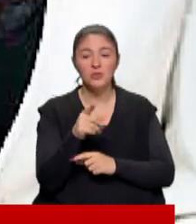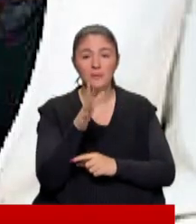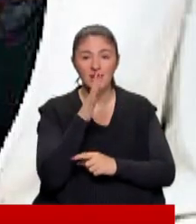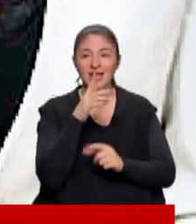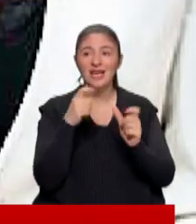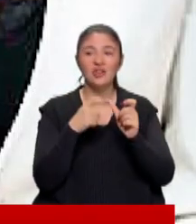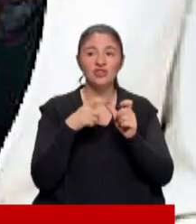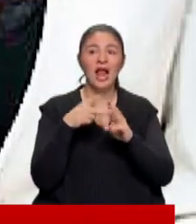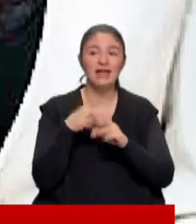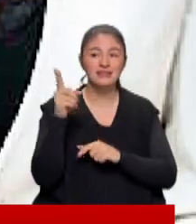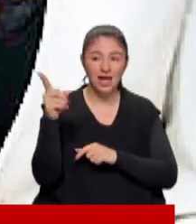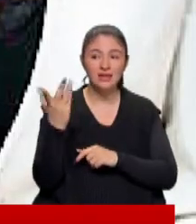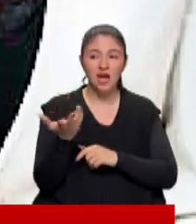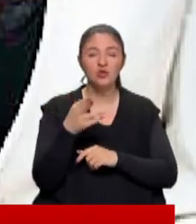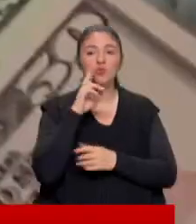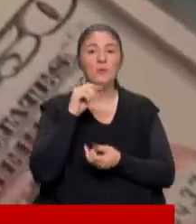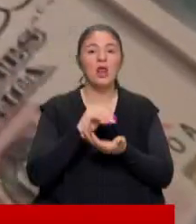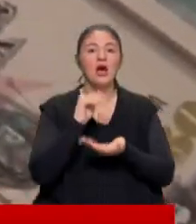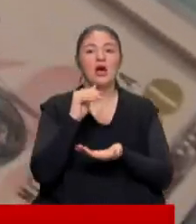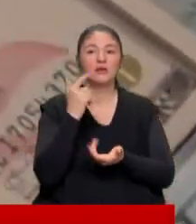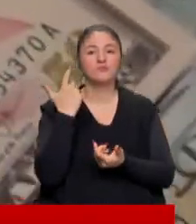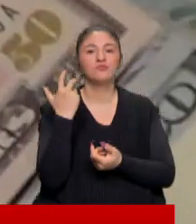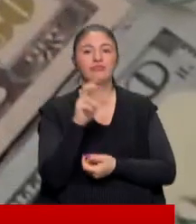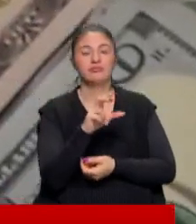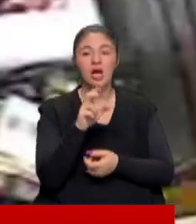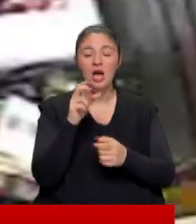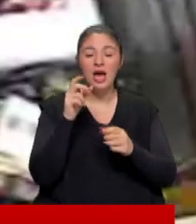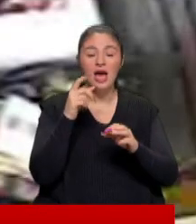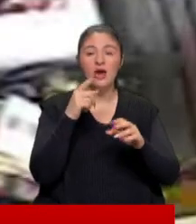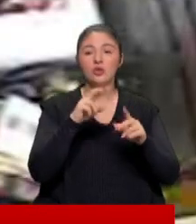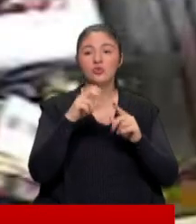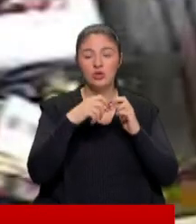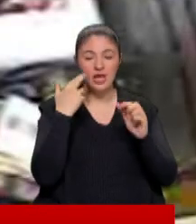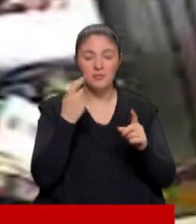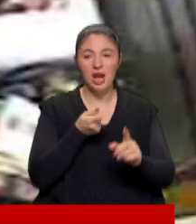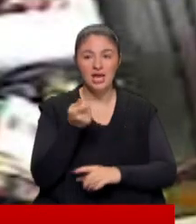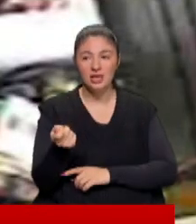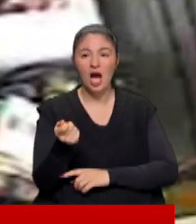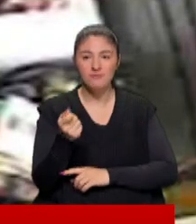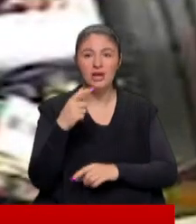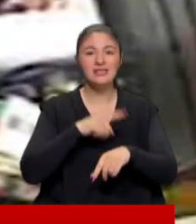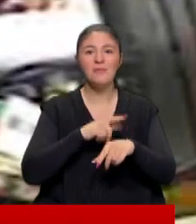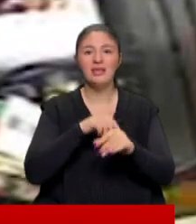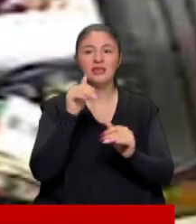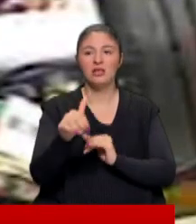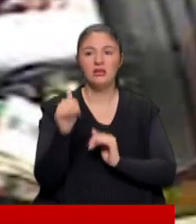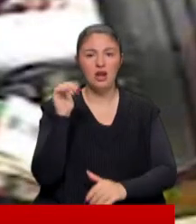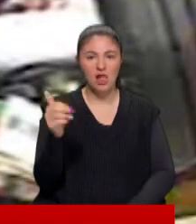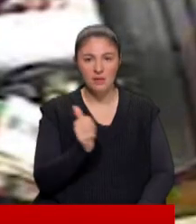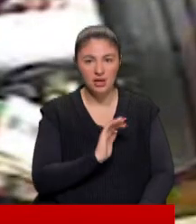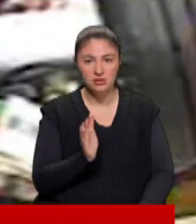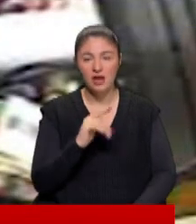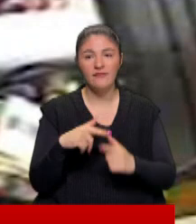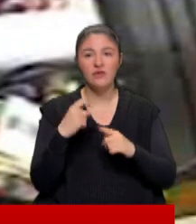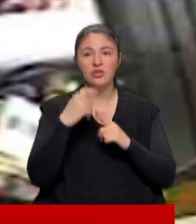bilen Seçil Erzan da son birikimini gözüne kestirdi. Erkasab parayı yatırdı ama vadesi geldiğinde geri alamadı.